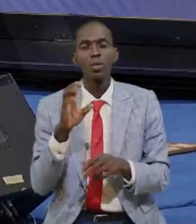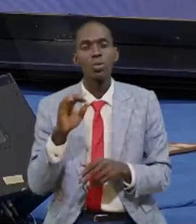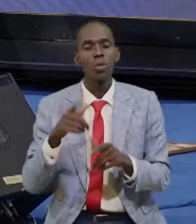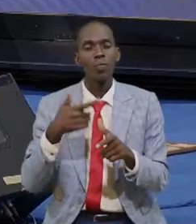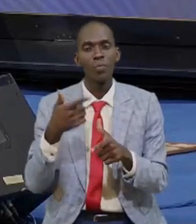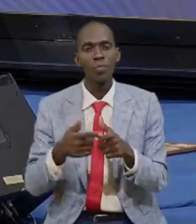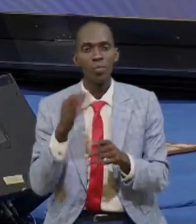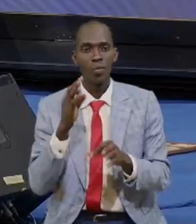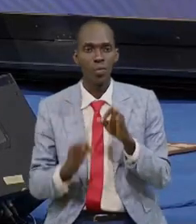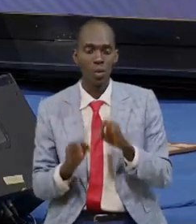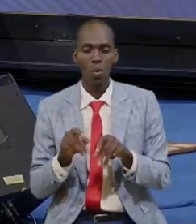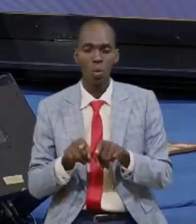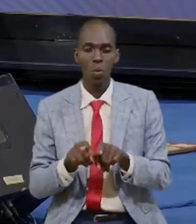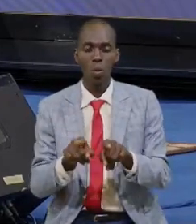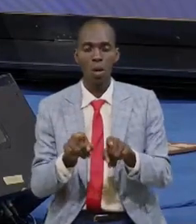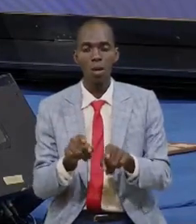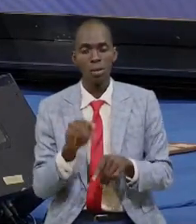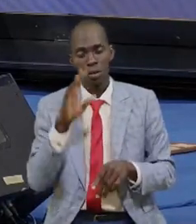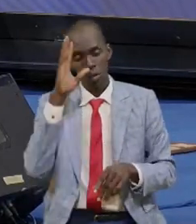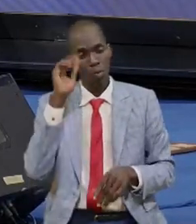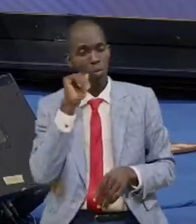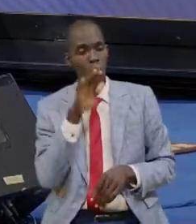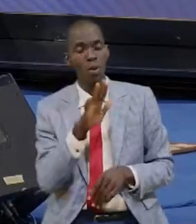si donc du vivant de son mari,